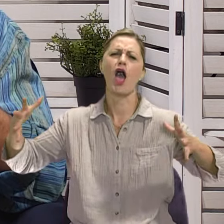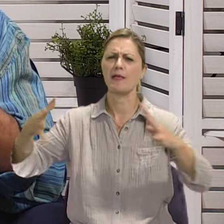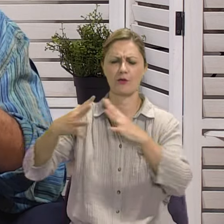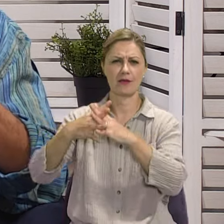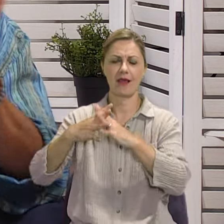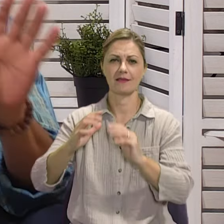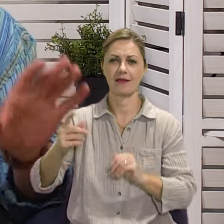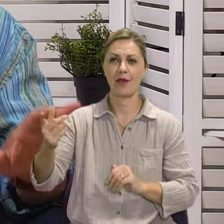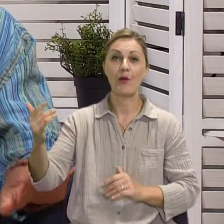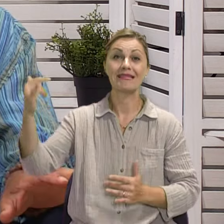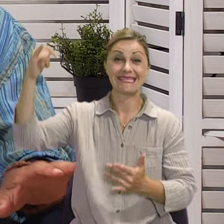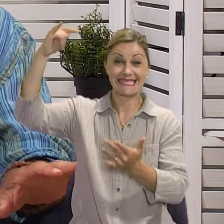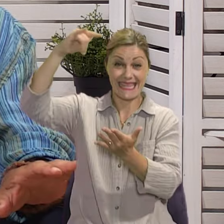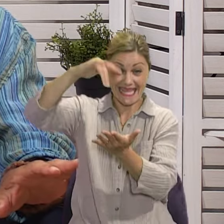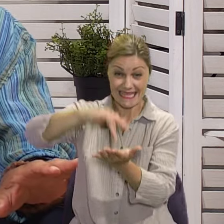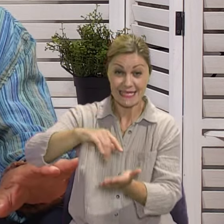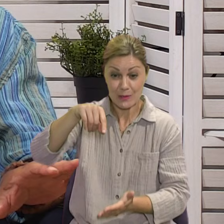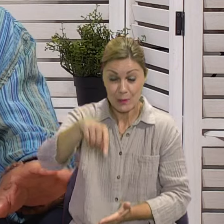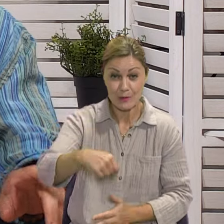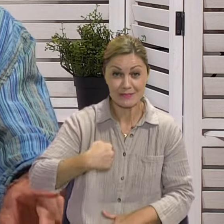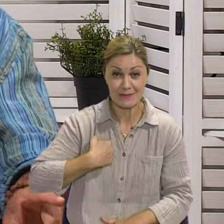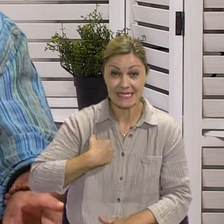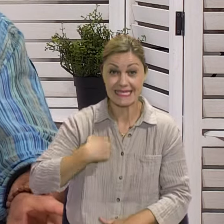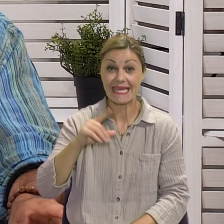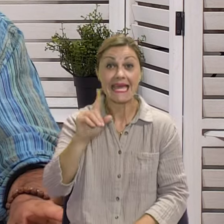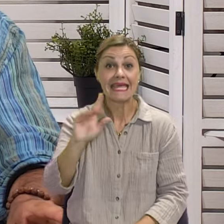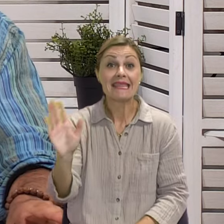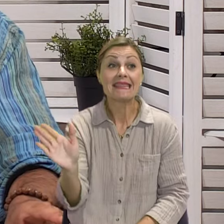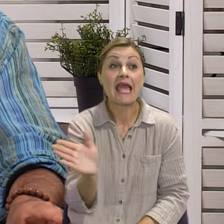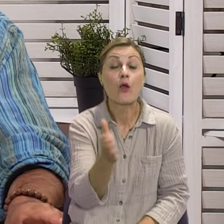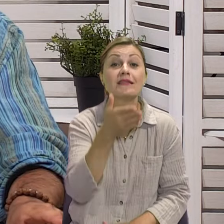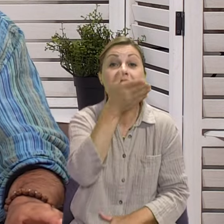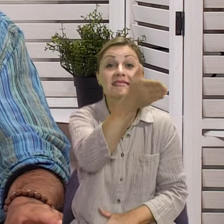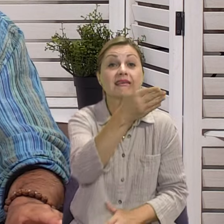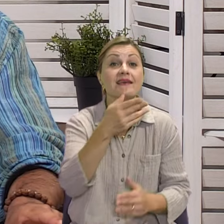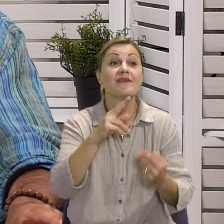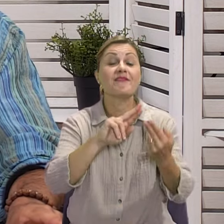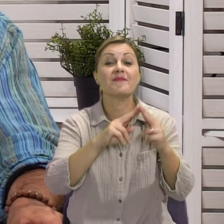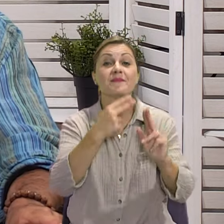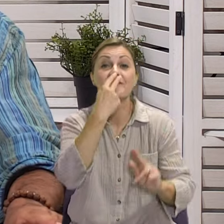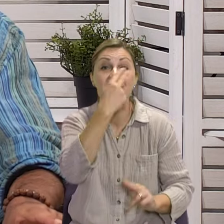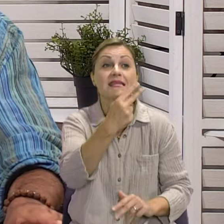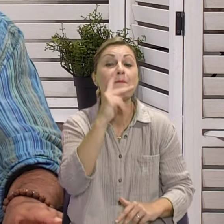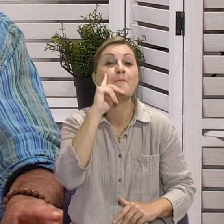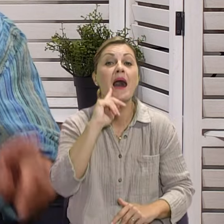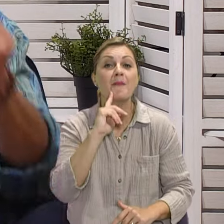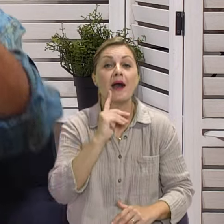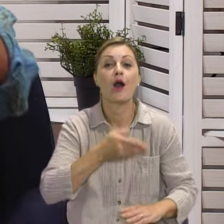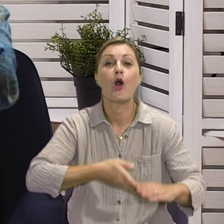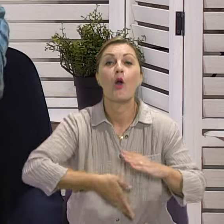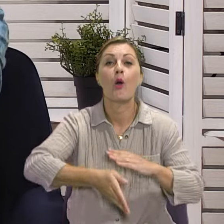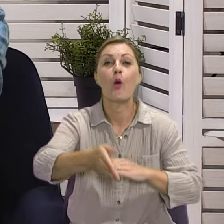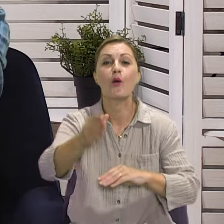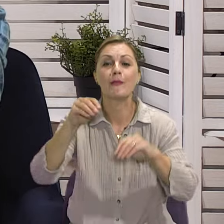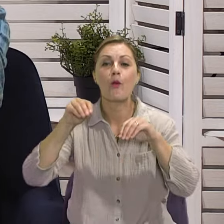šta napravi? Sleti u Split i ne ode kući se javi mami ni kome treba, nego ode